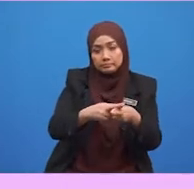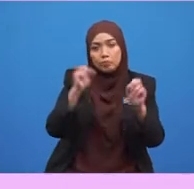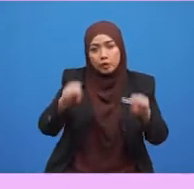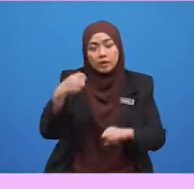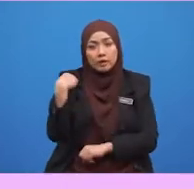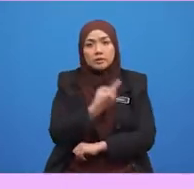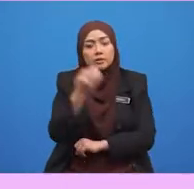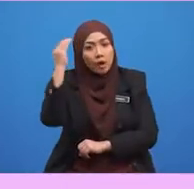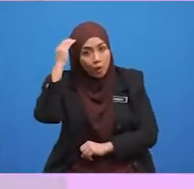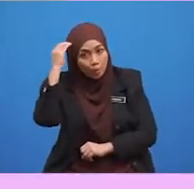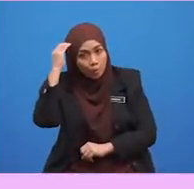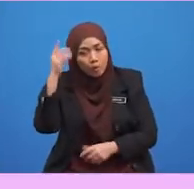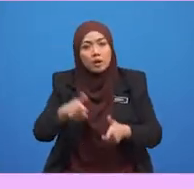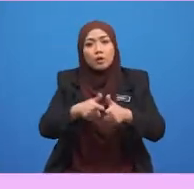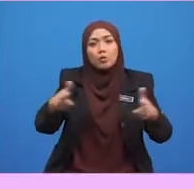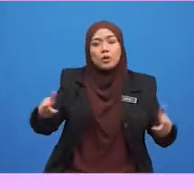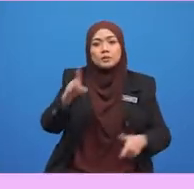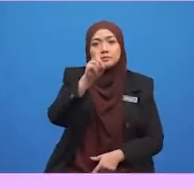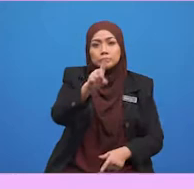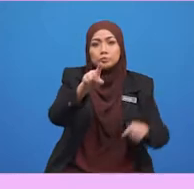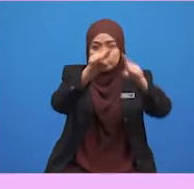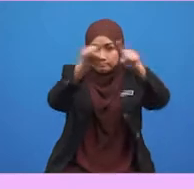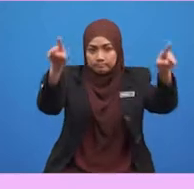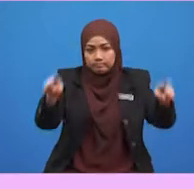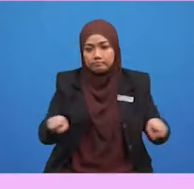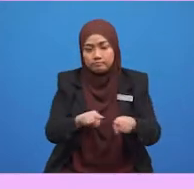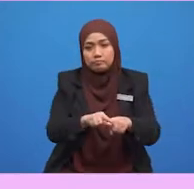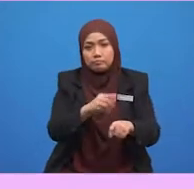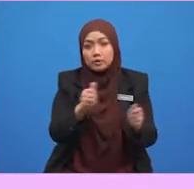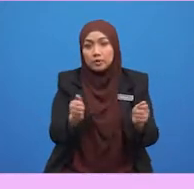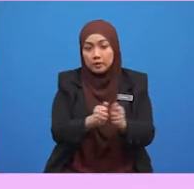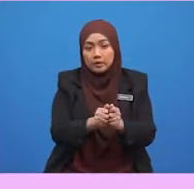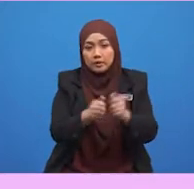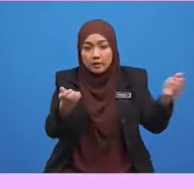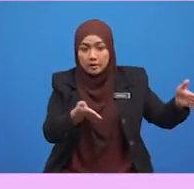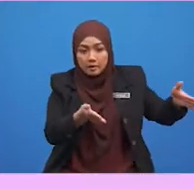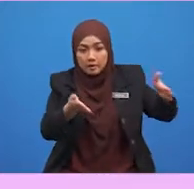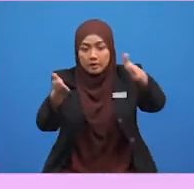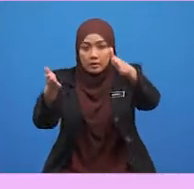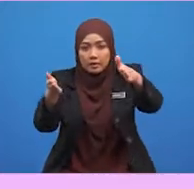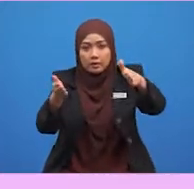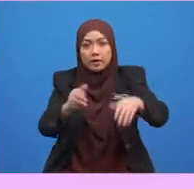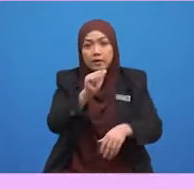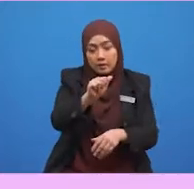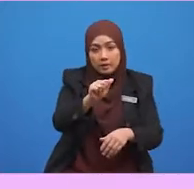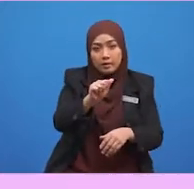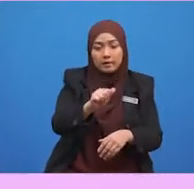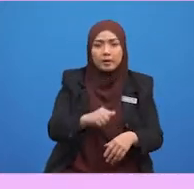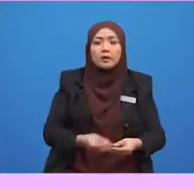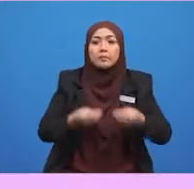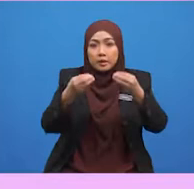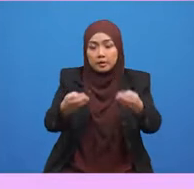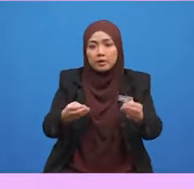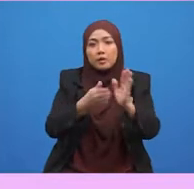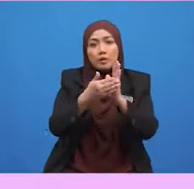bahawa luas sebuah segi empat selari dengan panjang tapak A dan tinggi B diberi